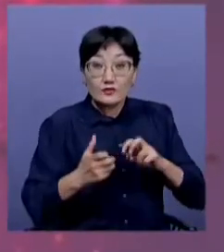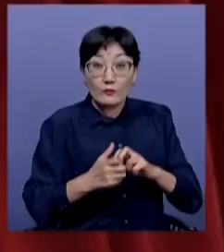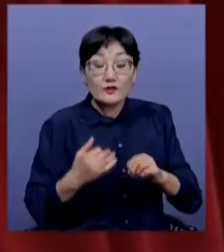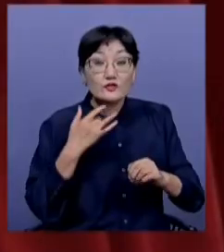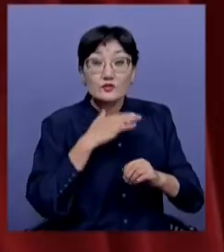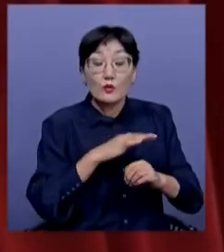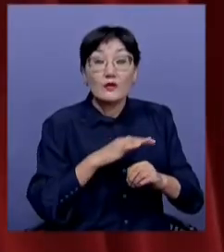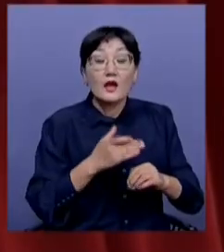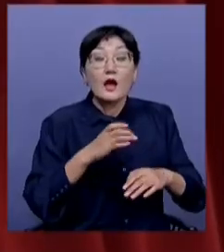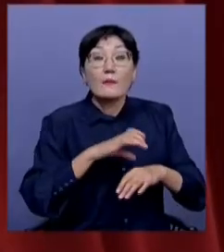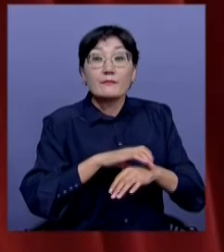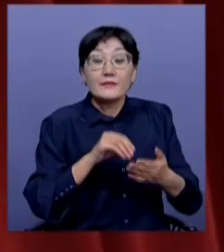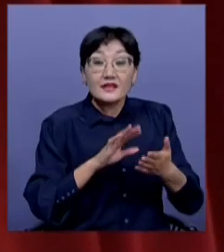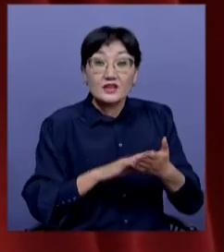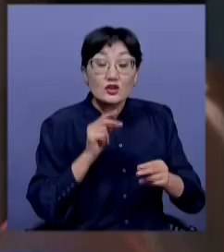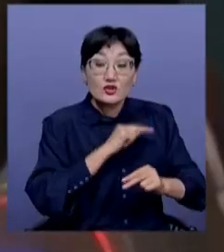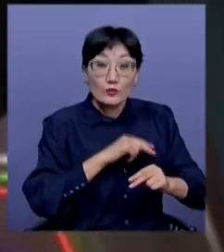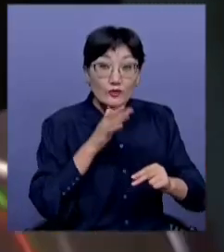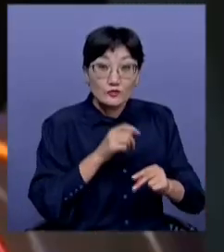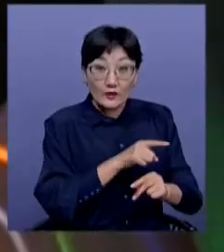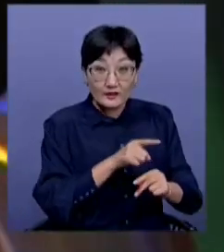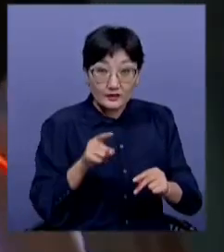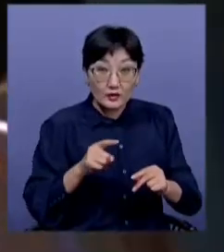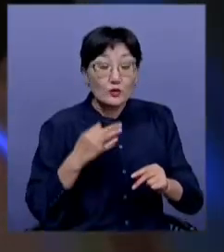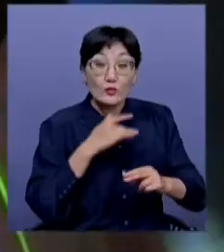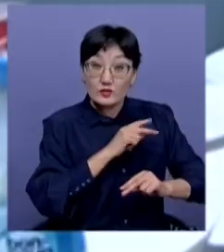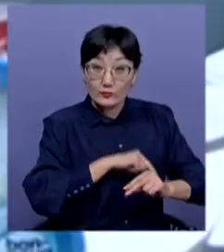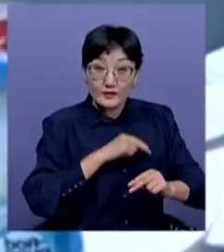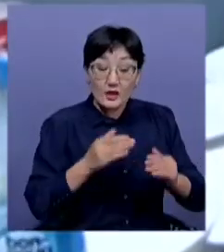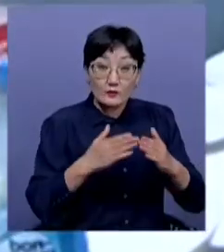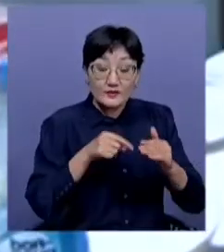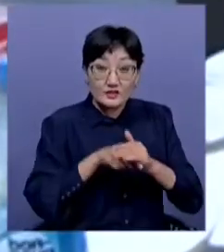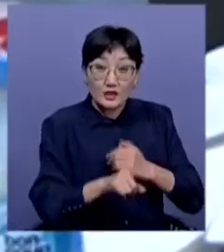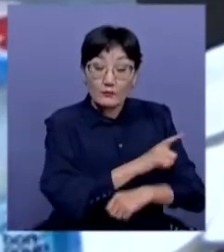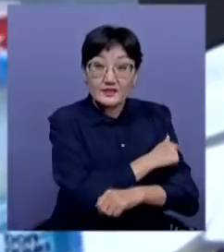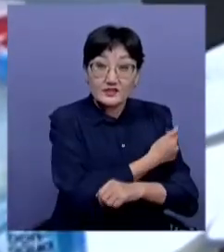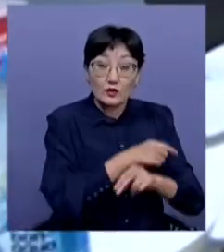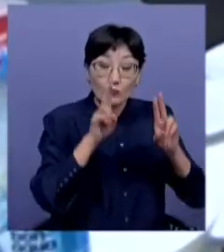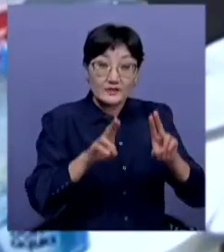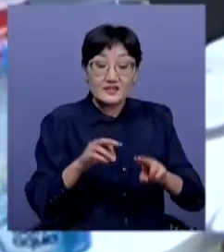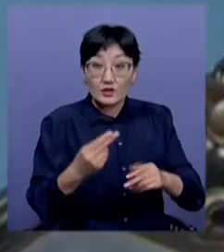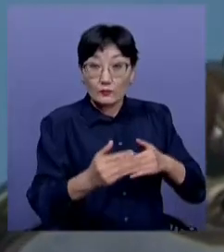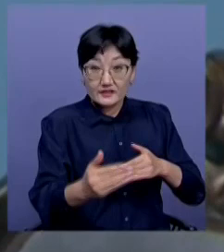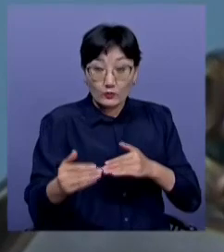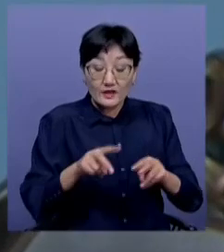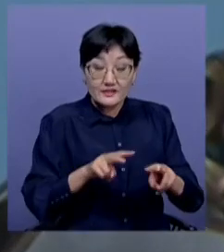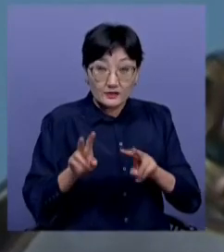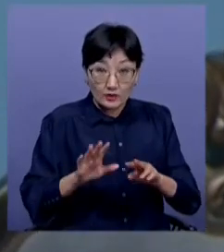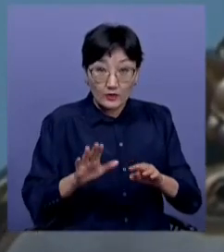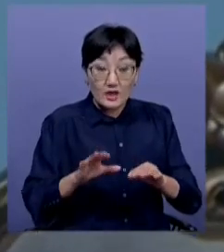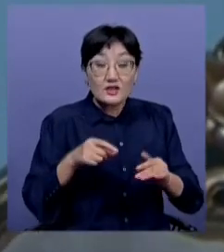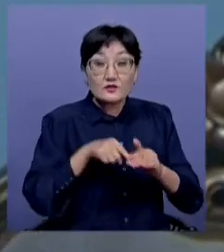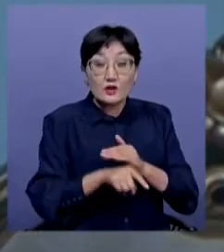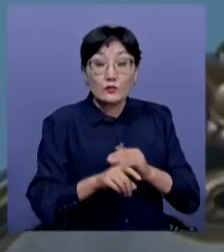бөлігі белгіленген жұмыс уақытынан асыра келушілерге қызмет көрсету. Нысан ішінде санитарлық талаптардың әлеуметтік қашықтықтың сақталмауы,